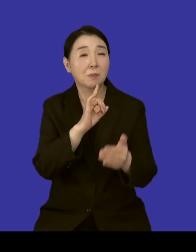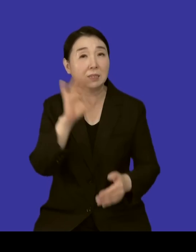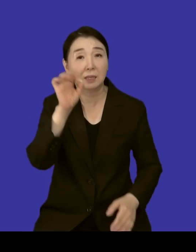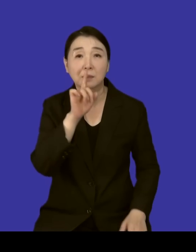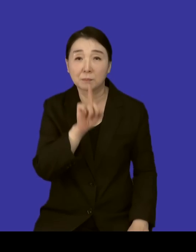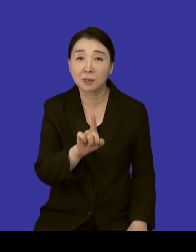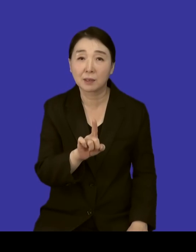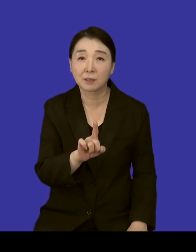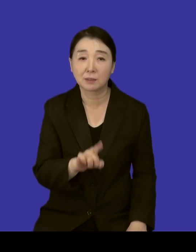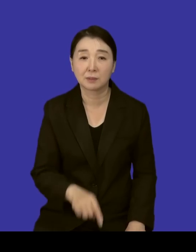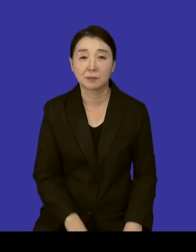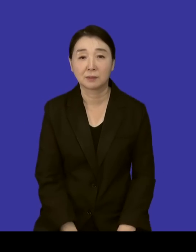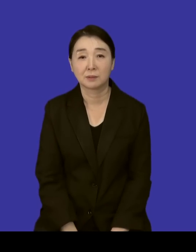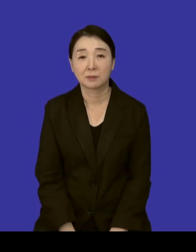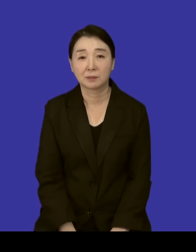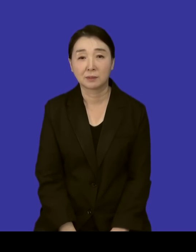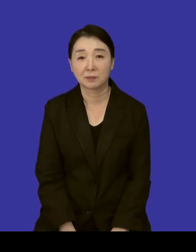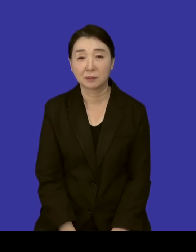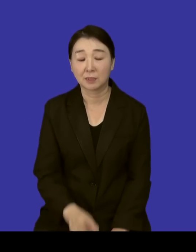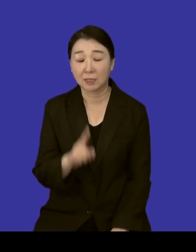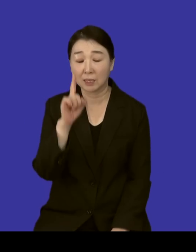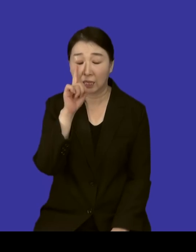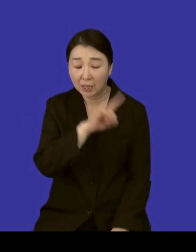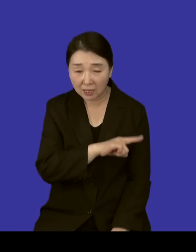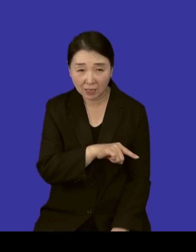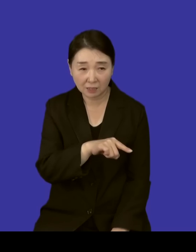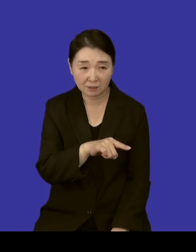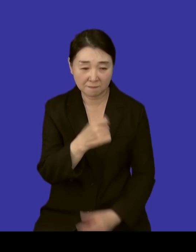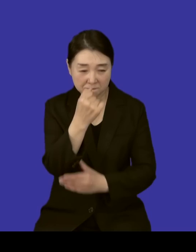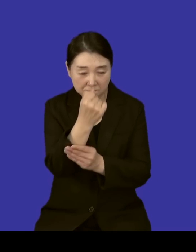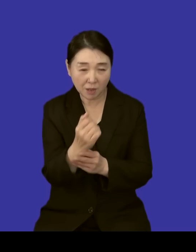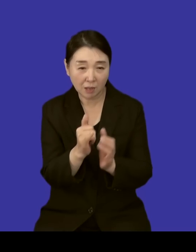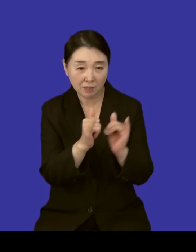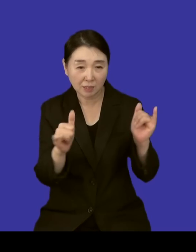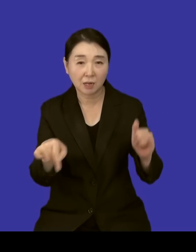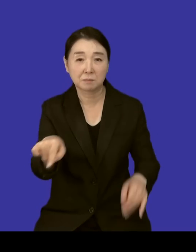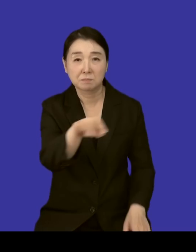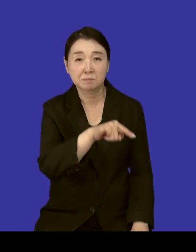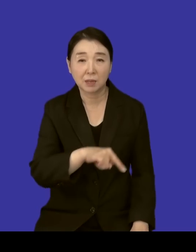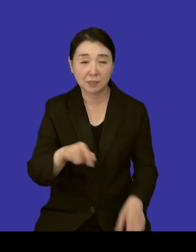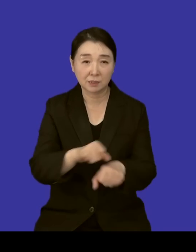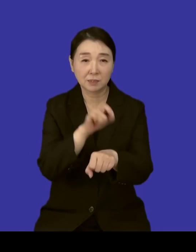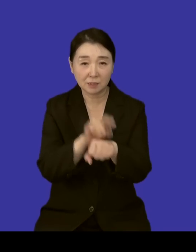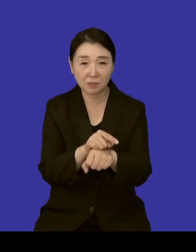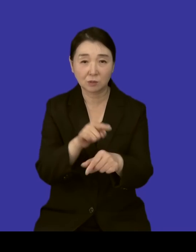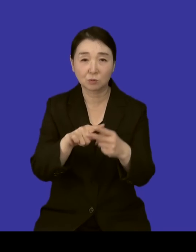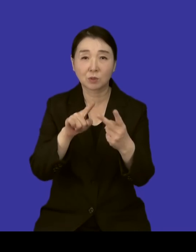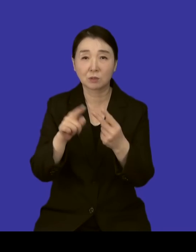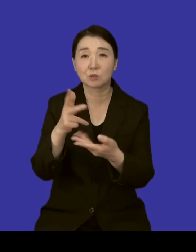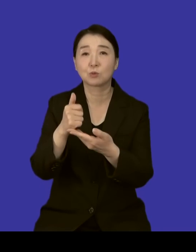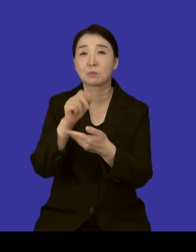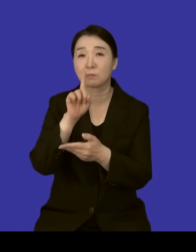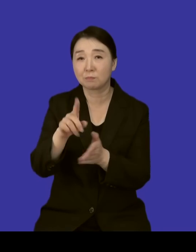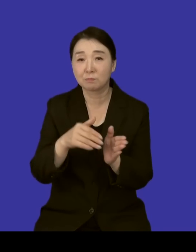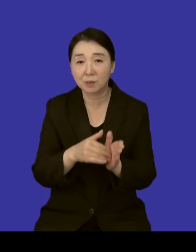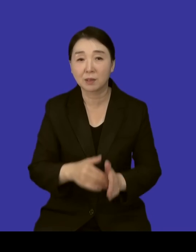했는데, 악하고 음란하다고 이 세대의 특징을 딱 2가지로 주님이